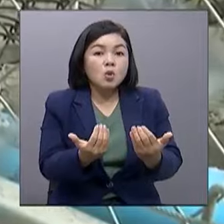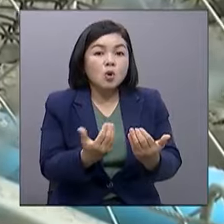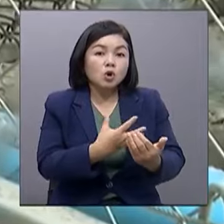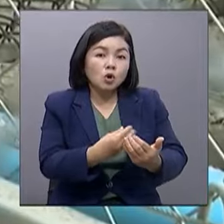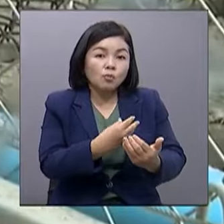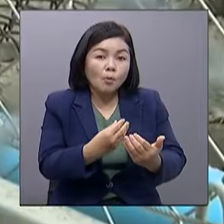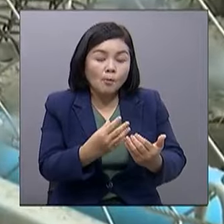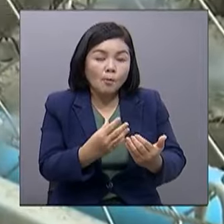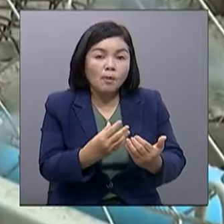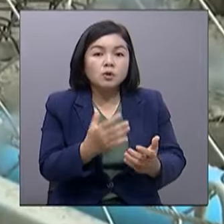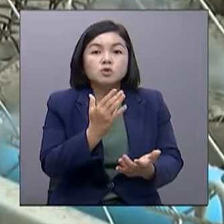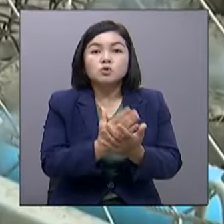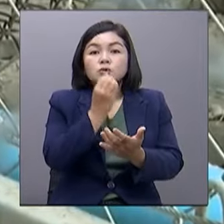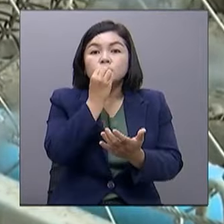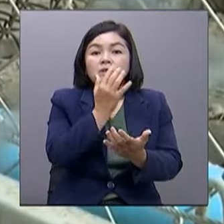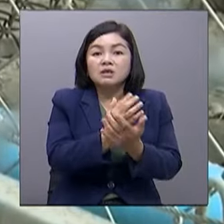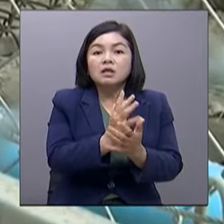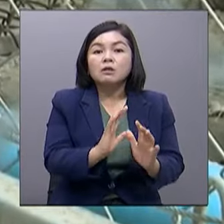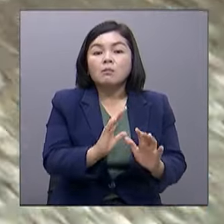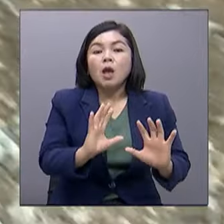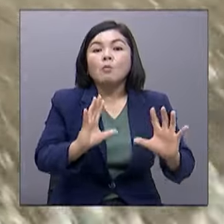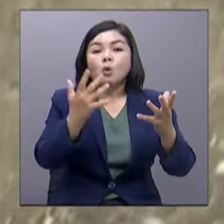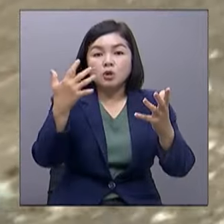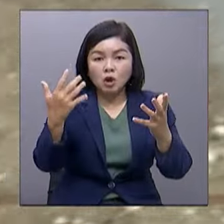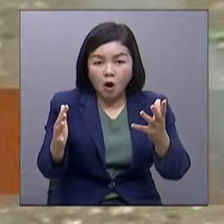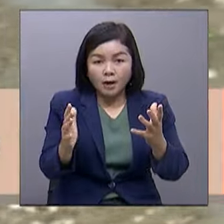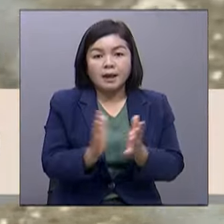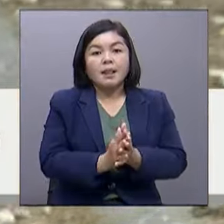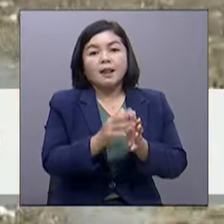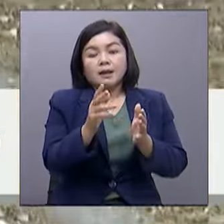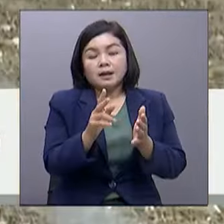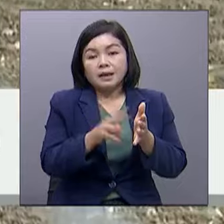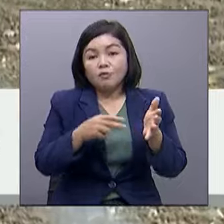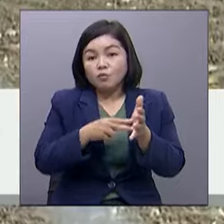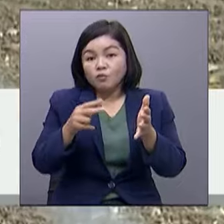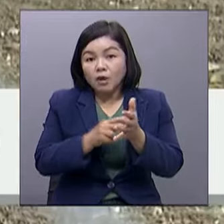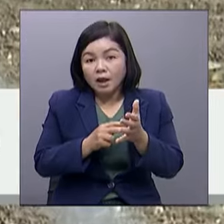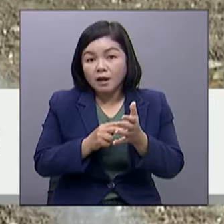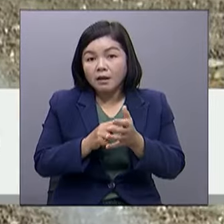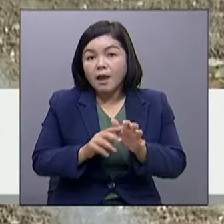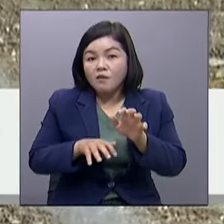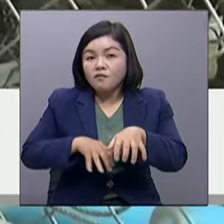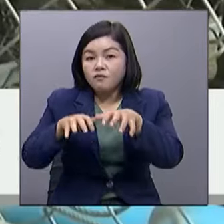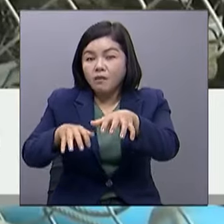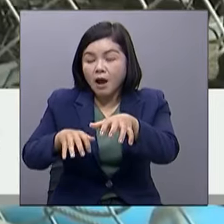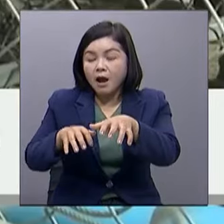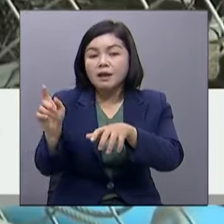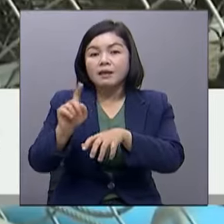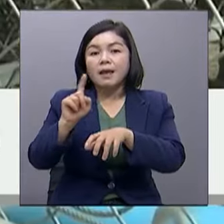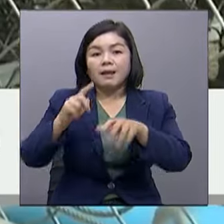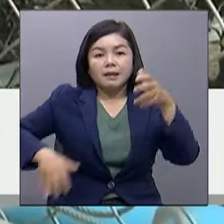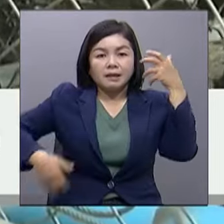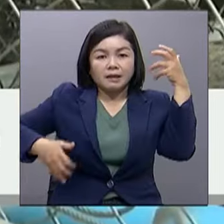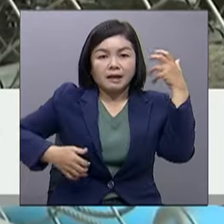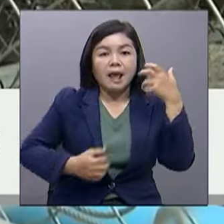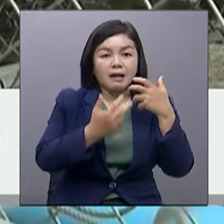นี่เป็นนาทีที่ลิงทั้ง73ตัววิ่งเข้าบ้านหลังใหม่ที่สวนลิงโพ9ต้นนะครับทั้งหมดเพิ่งจะฟื้นจากยาสลบ